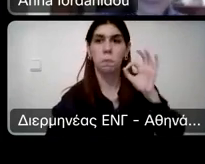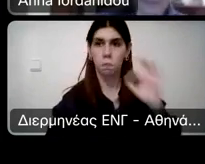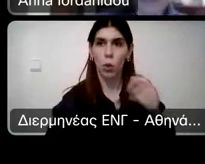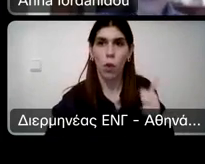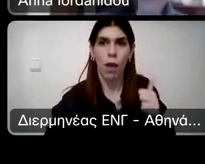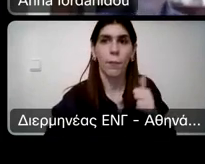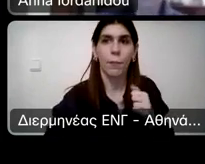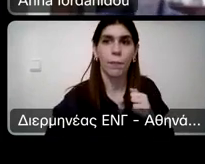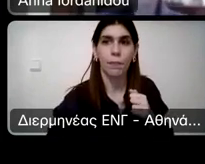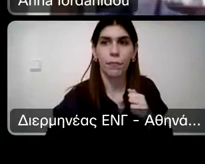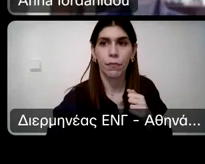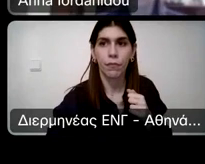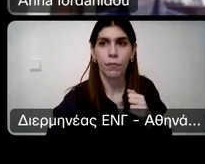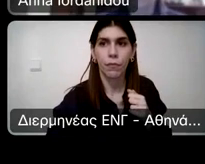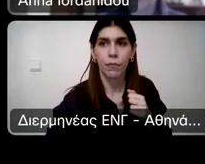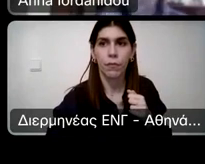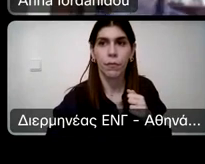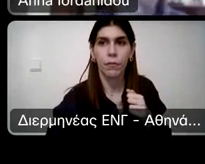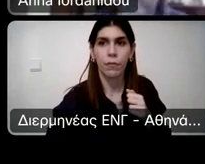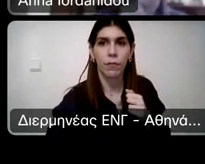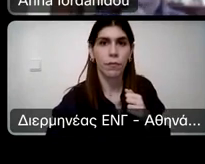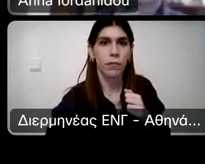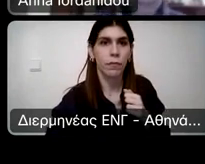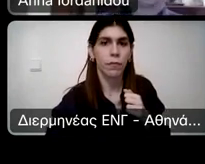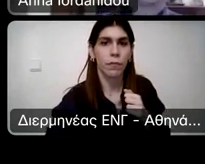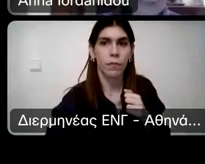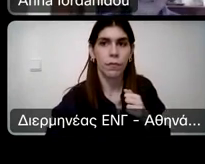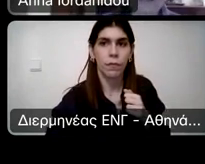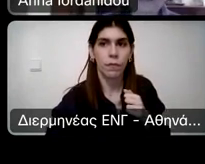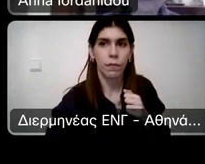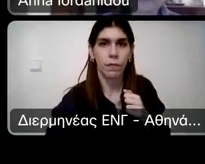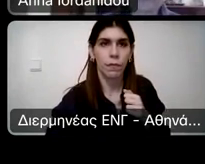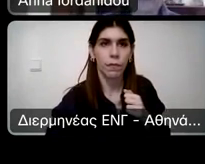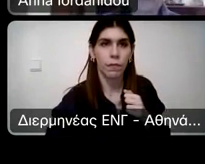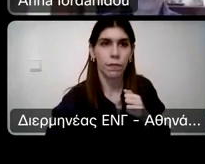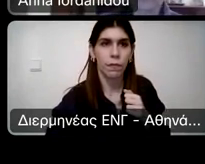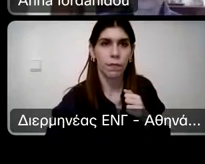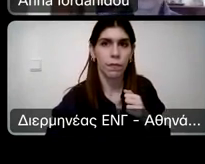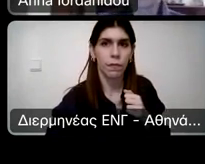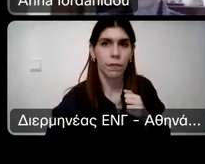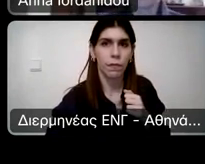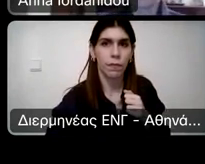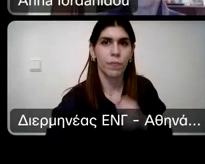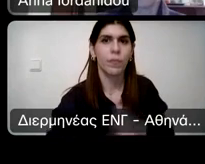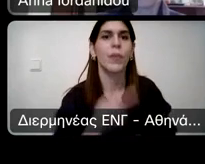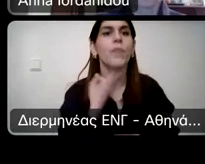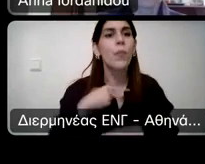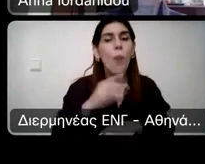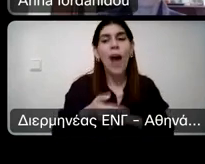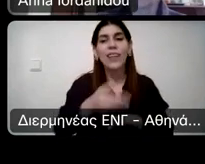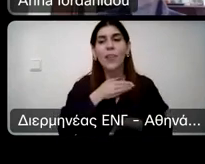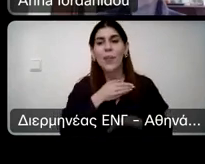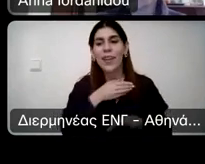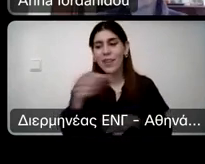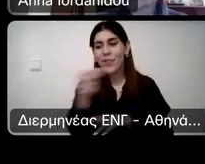Και μου άρεσε πάρα πολύ μια φράση από τις τελευταίες της συναδέλφου της